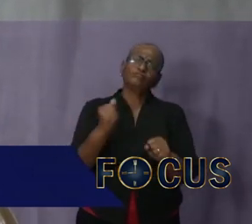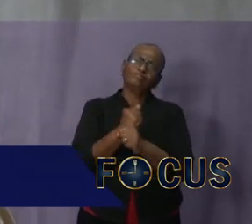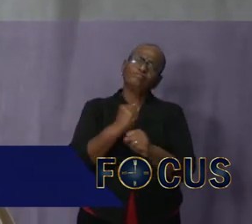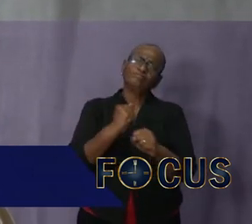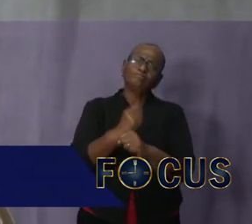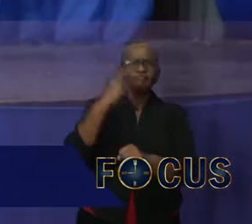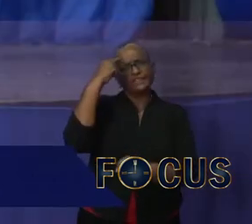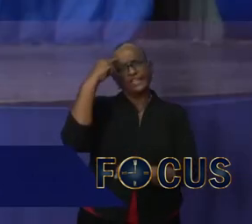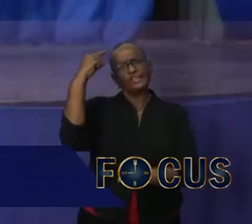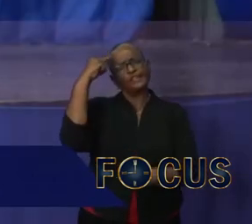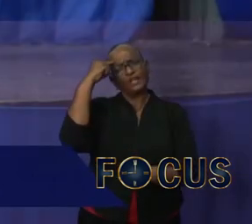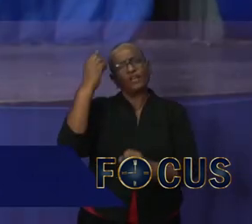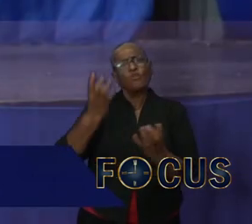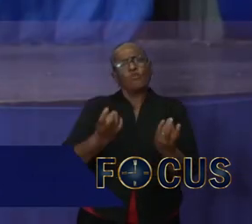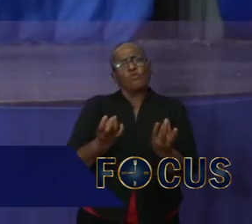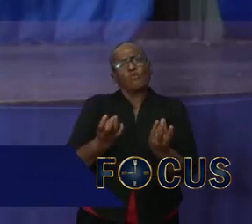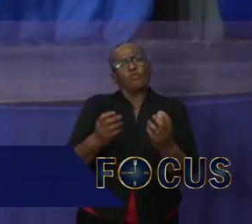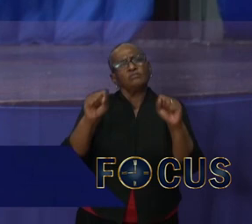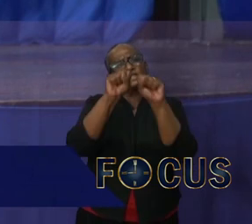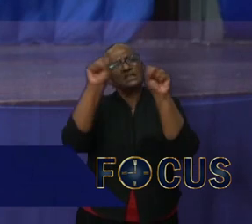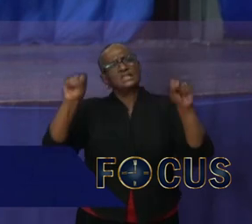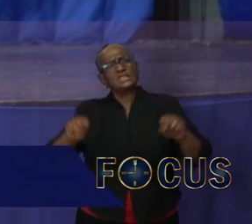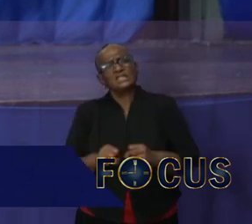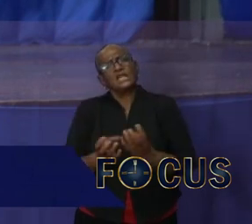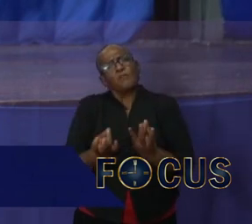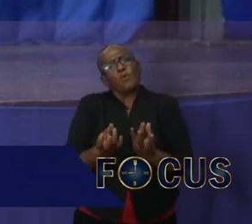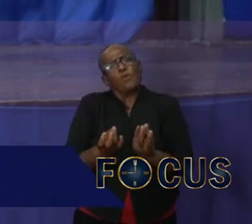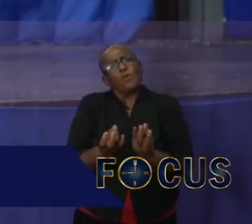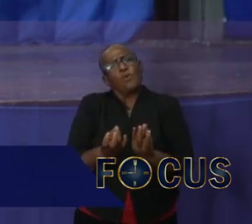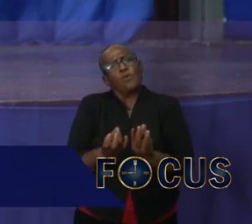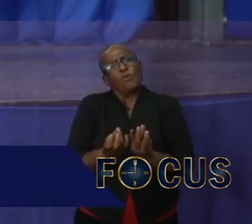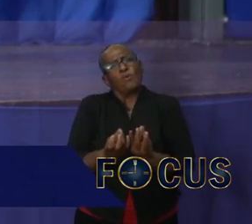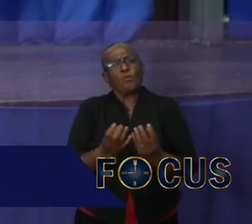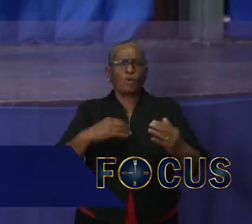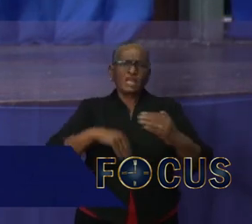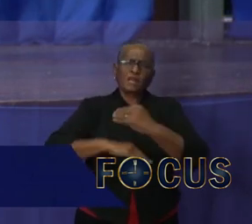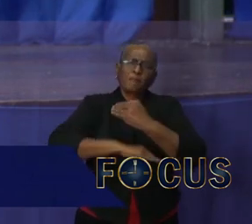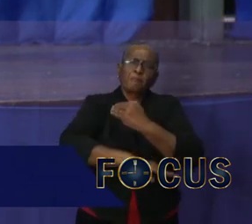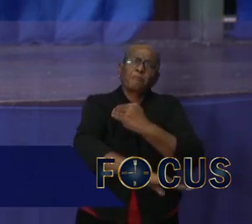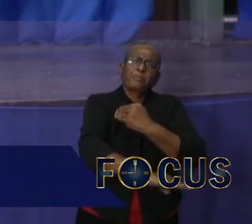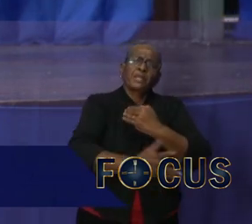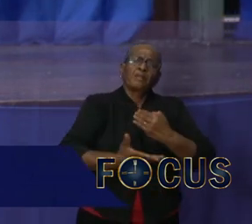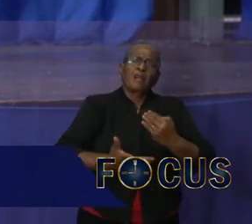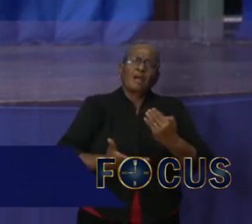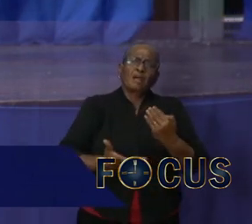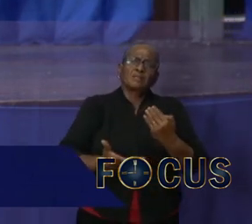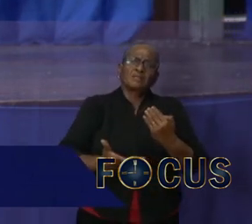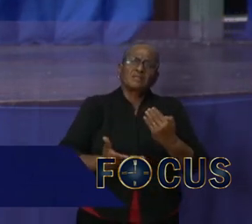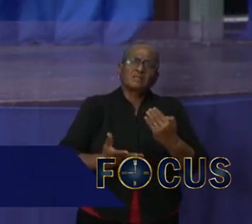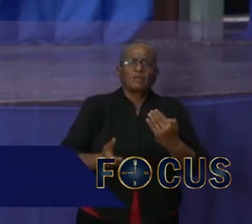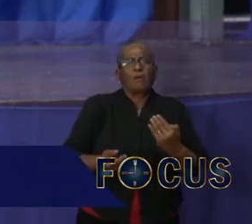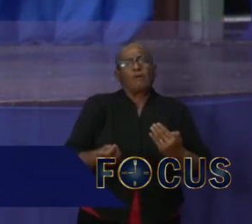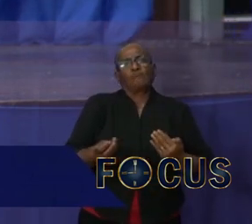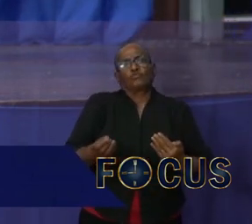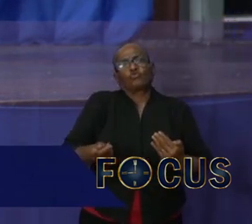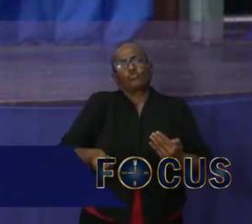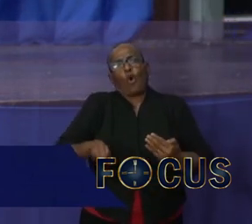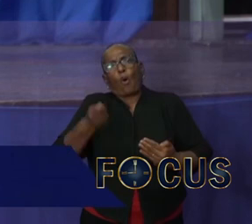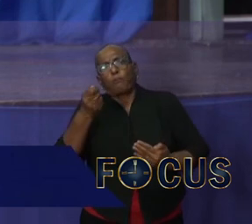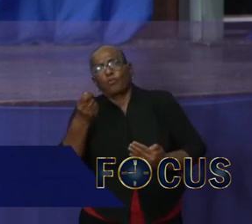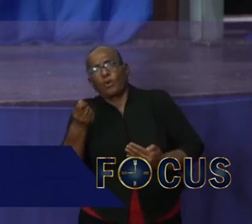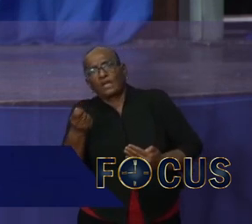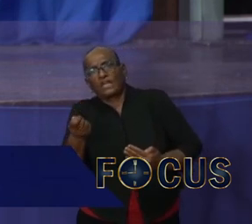om bonussysteem, waardoor je in de kustvlakte hier dat jij opgewaardeerd krijgt